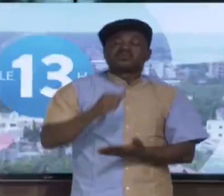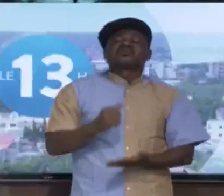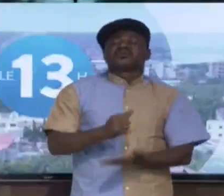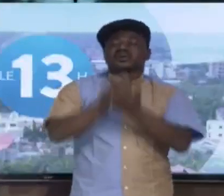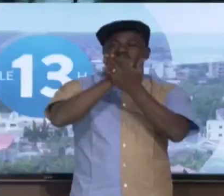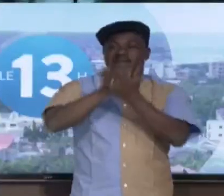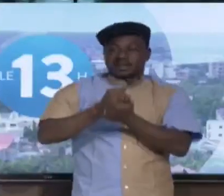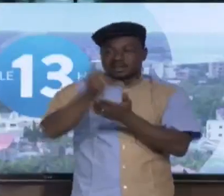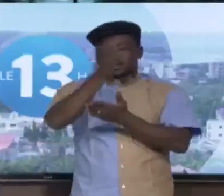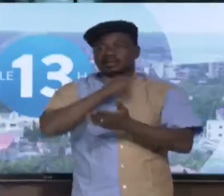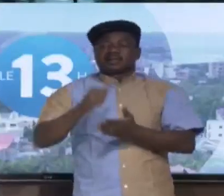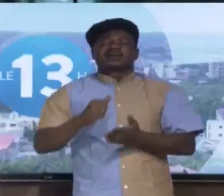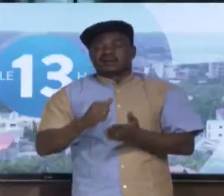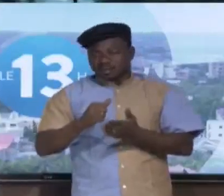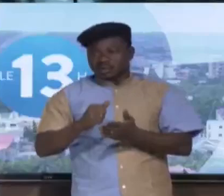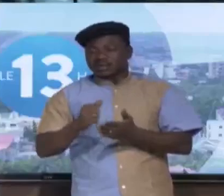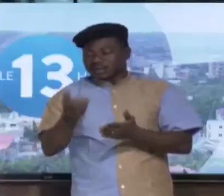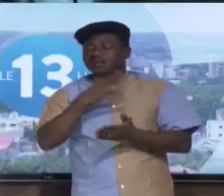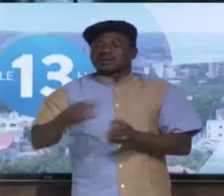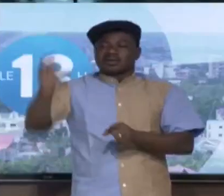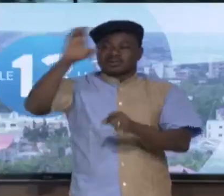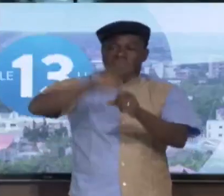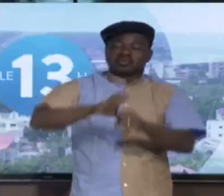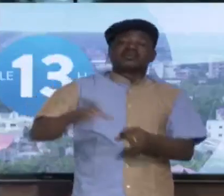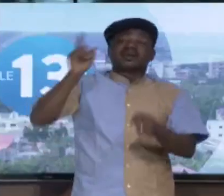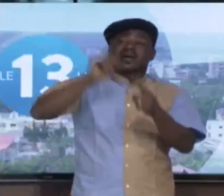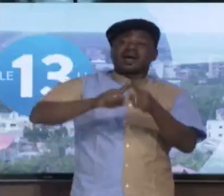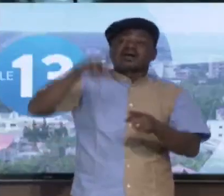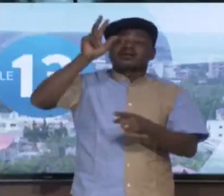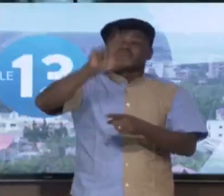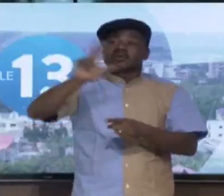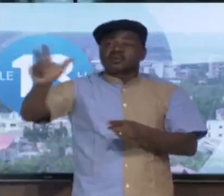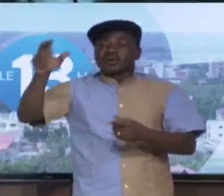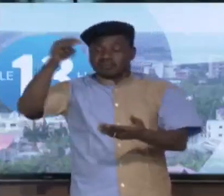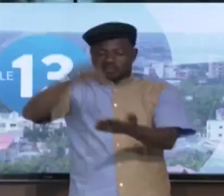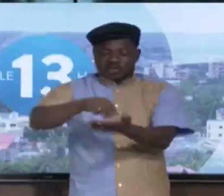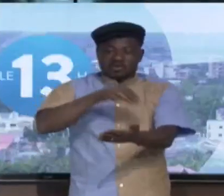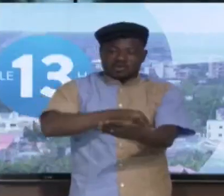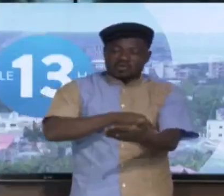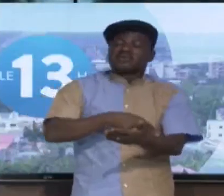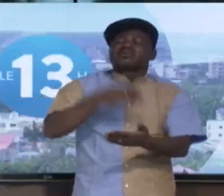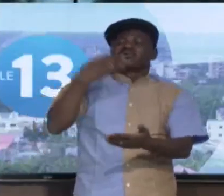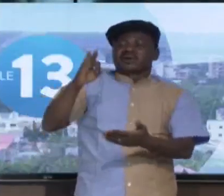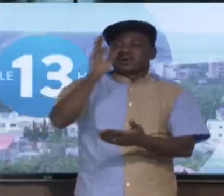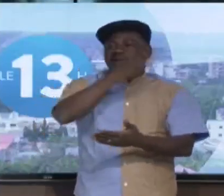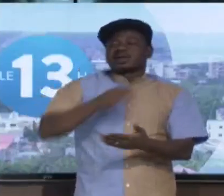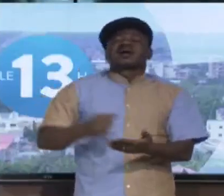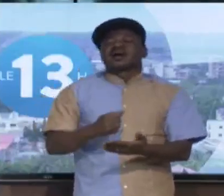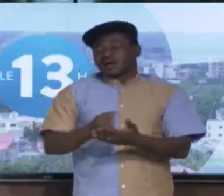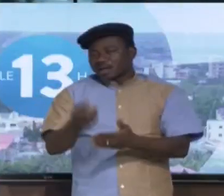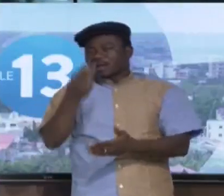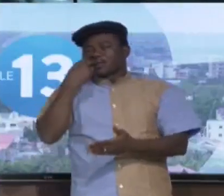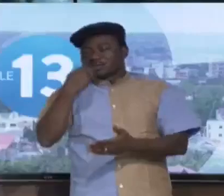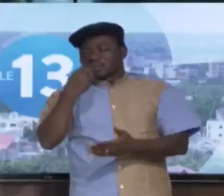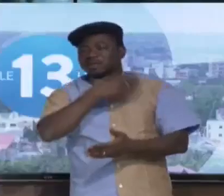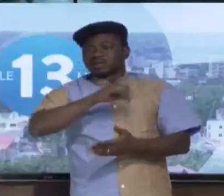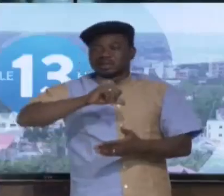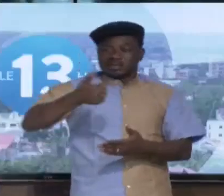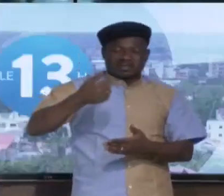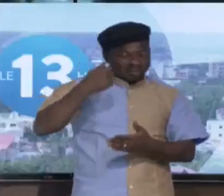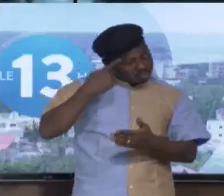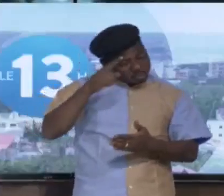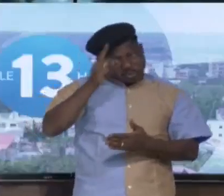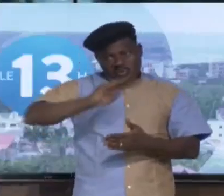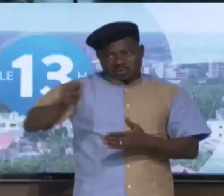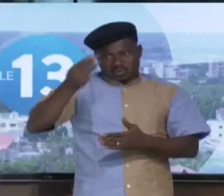vient de contribuer à hauteur de 33 millions de francs CFA, un don en vivres et en non-vivres destiné essentiellement au ministère en